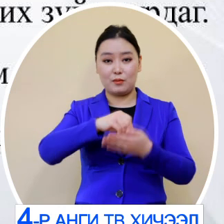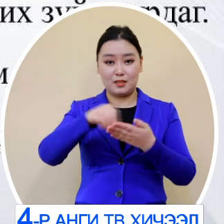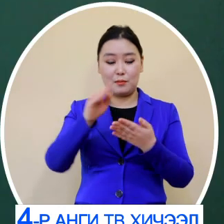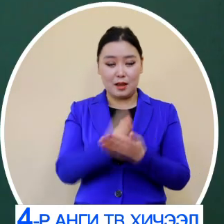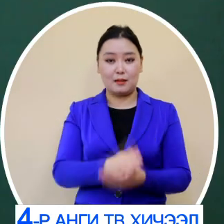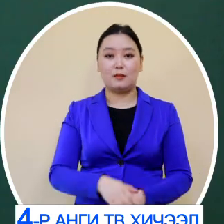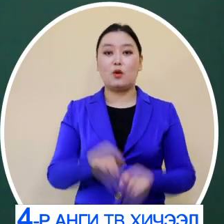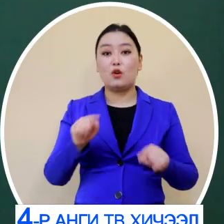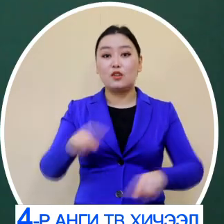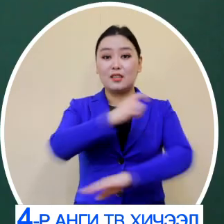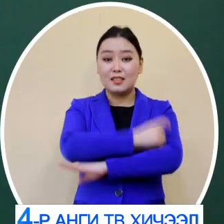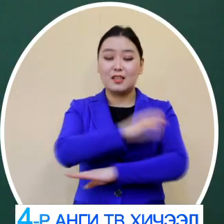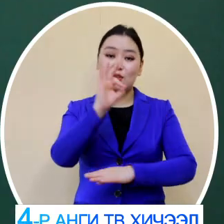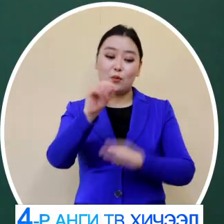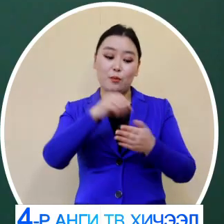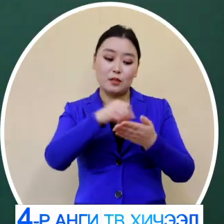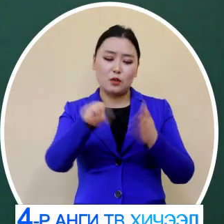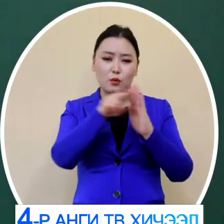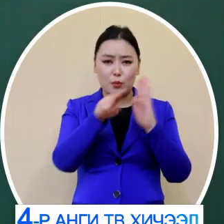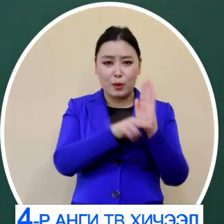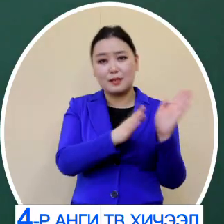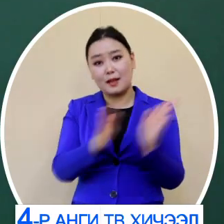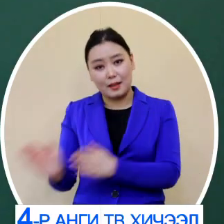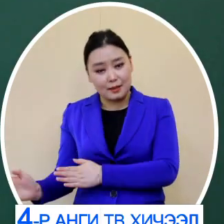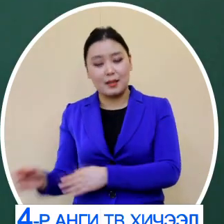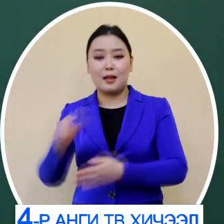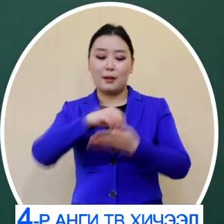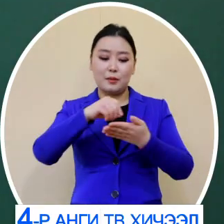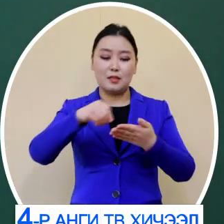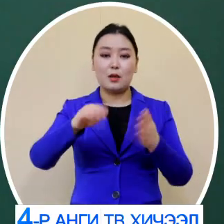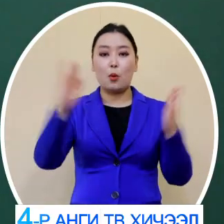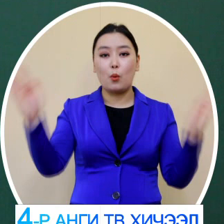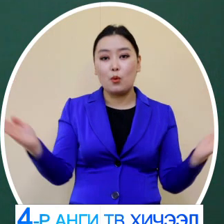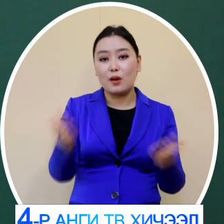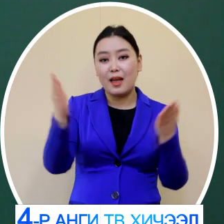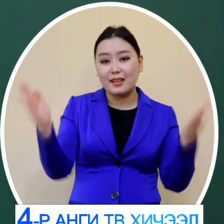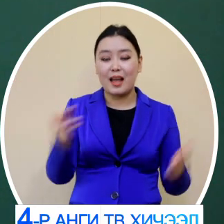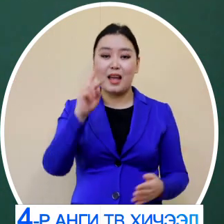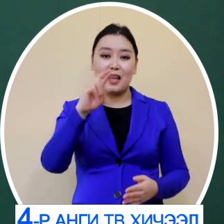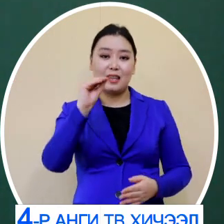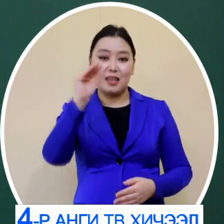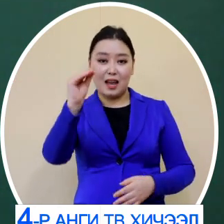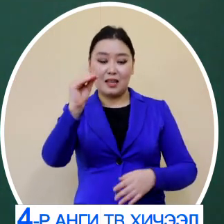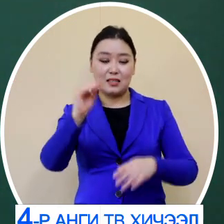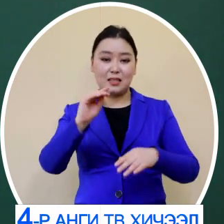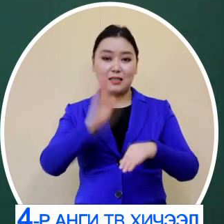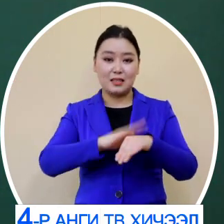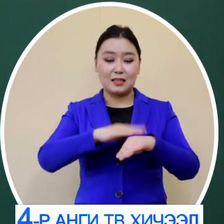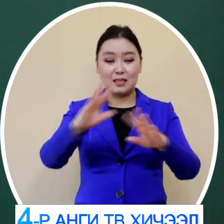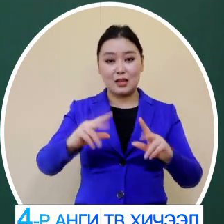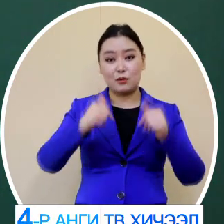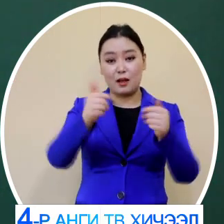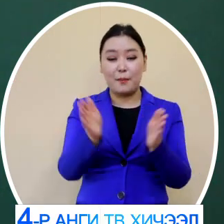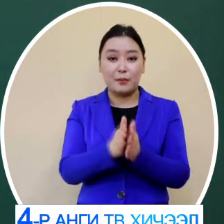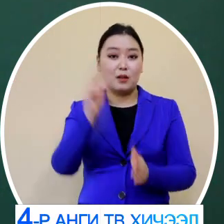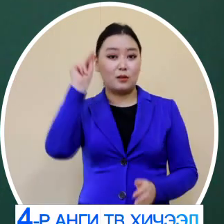хичээлээрээ бид зөв бичих дүрмээс гадна бичсэн уриалгаа хэрхэн яаж засан сайжруулж болох вэ